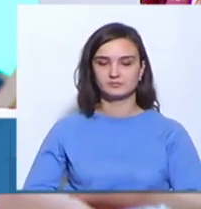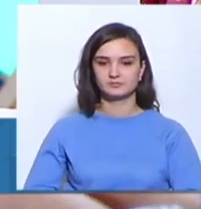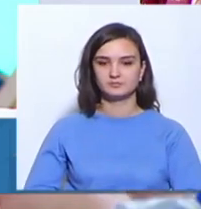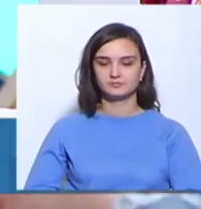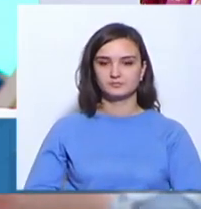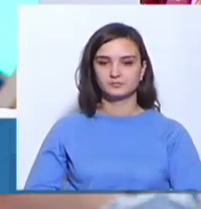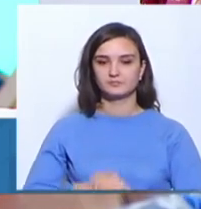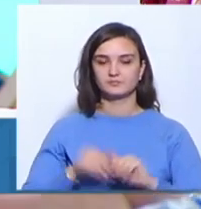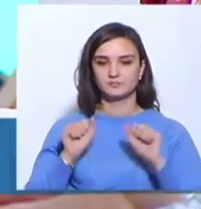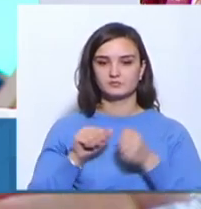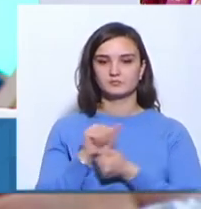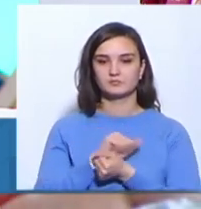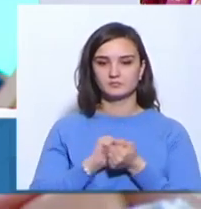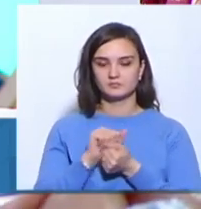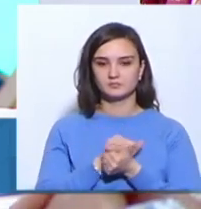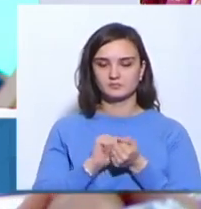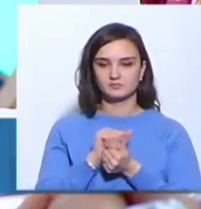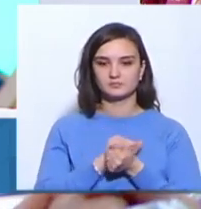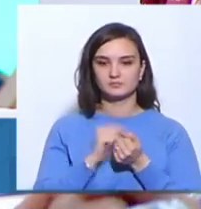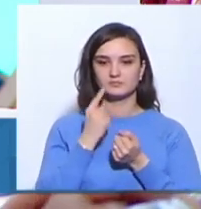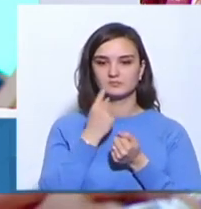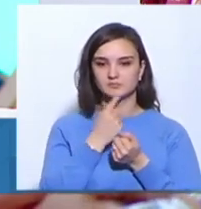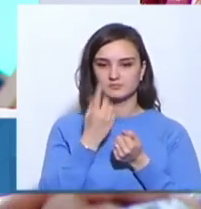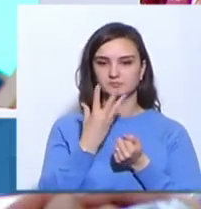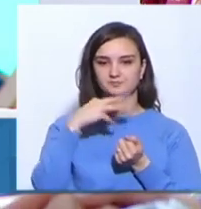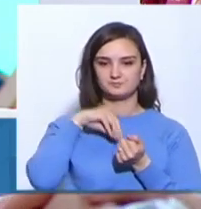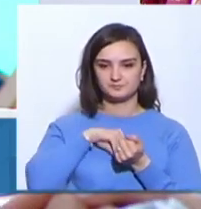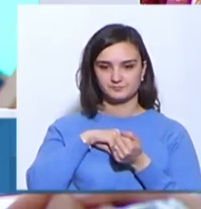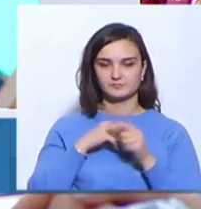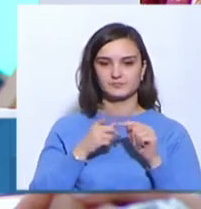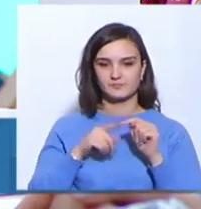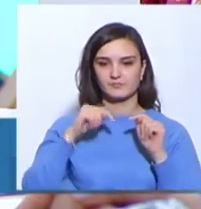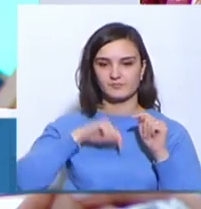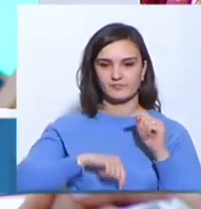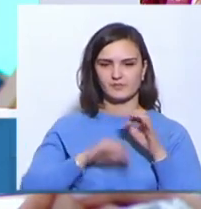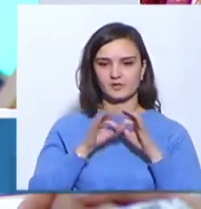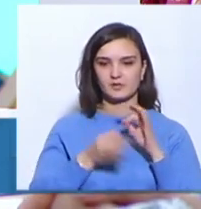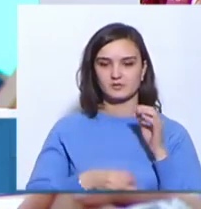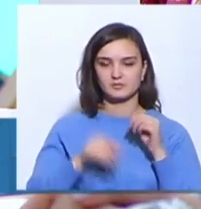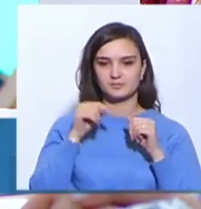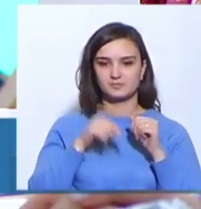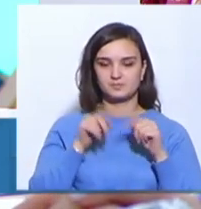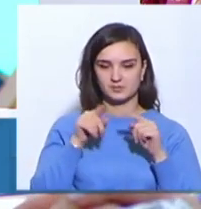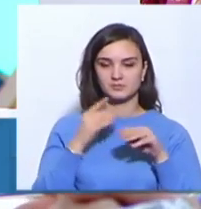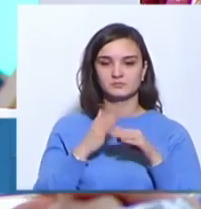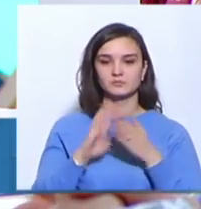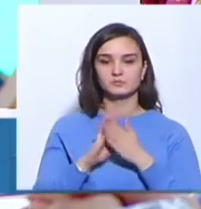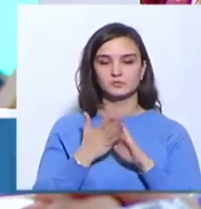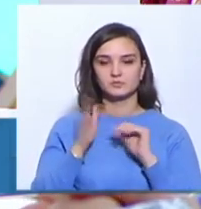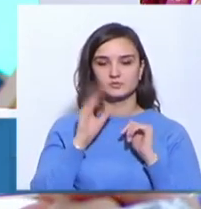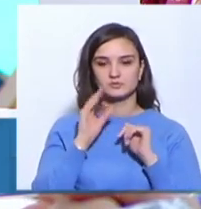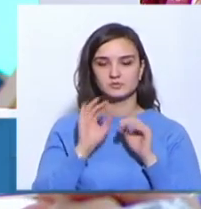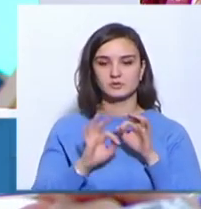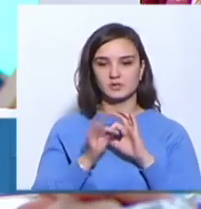საშუალება დავღეჭოთ, გადავამუშავოთ, ჩავყლაპოთ და ასე გავატაროთ ნაწლავის გზით. ზოგჯერ არის მდგომარეობები,